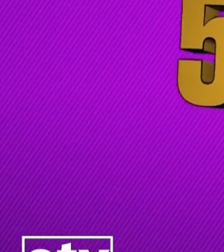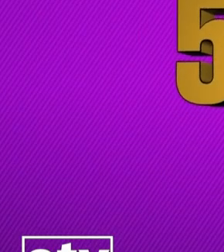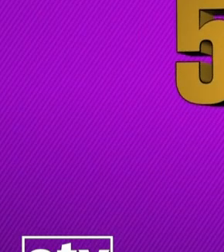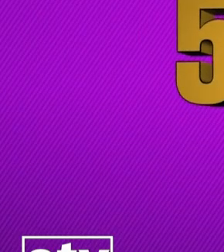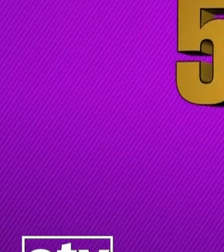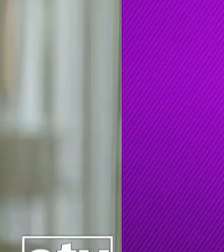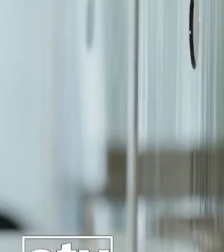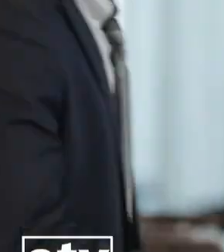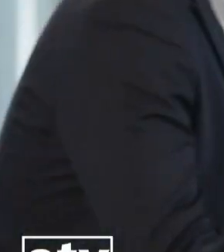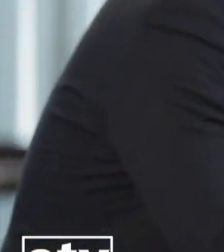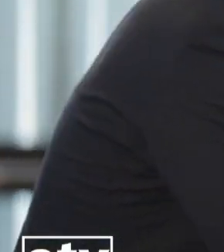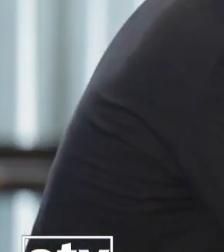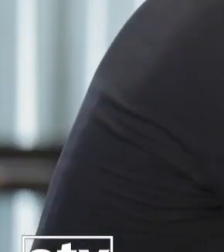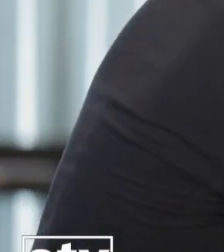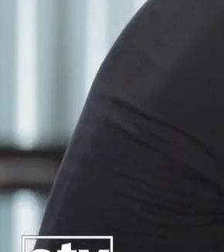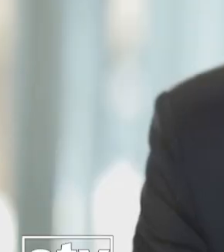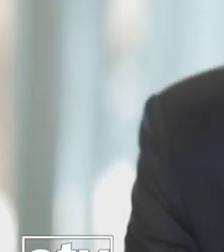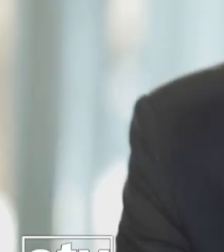አምስት መቶ ብር ለብልሆች፣